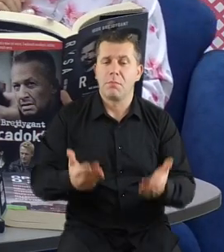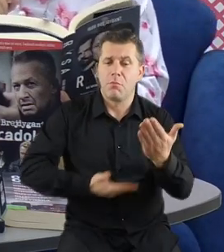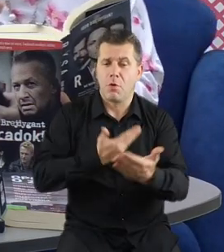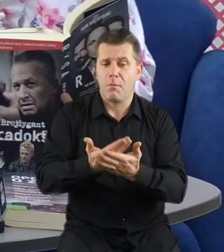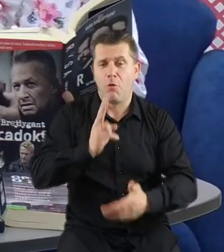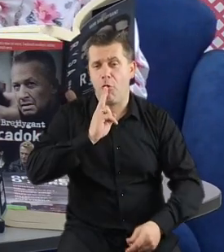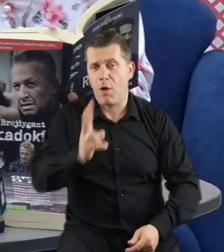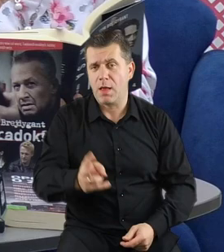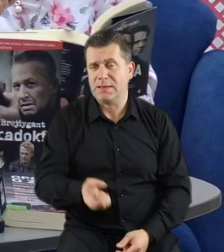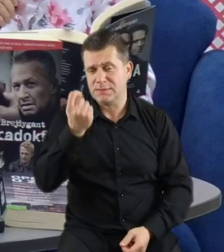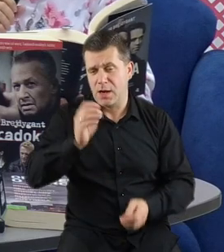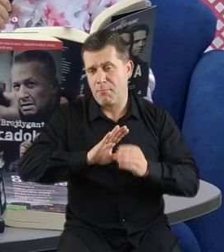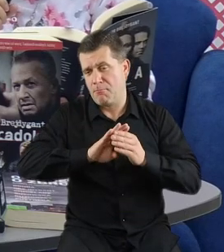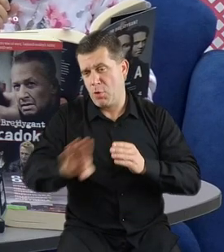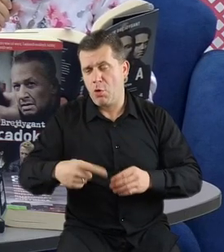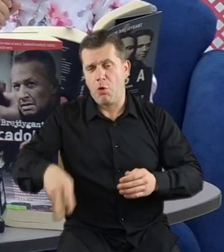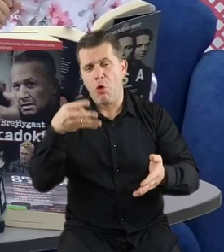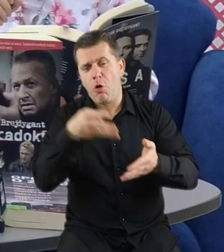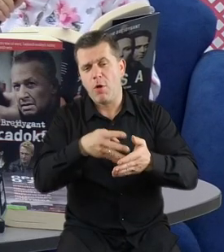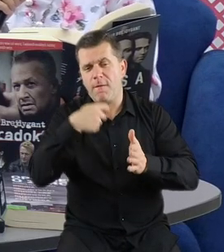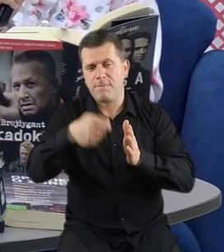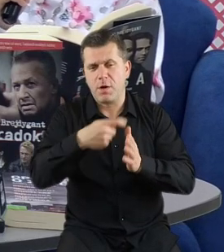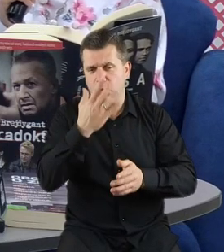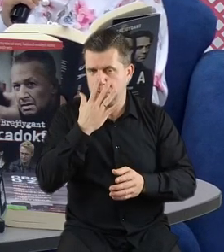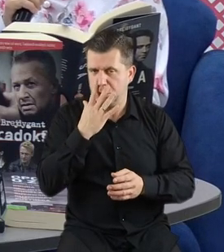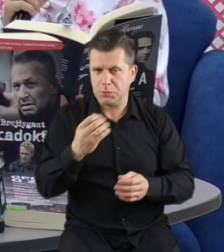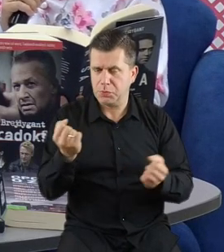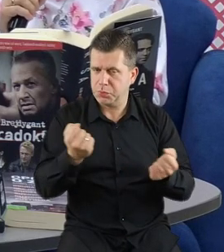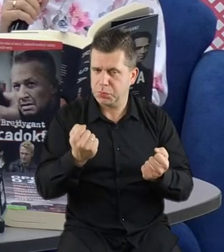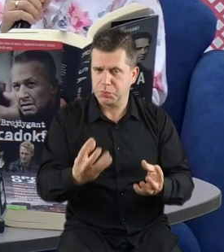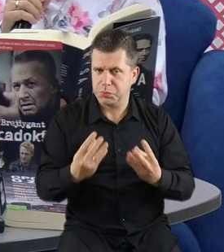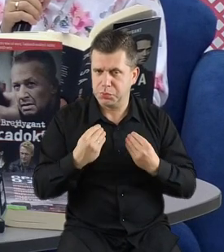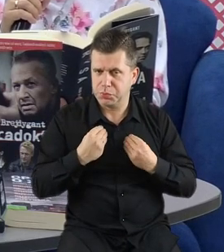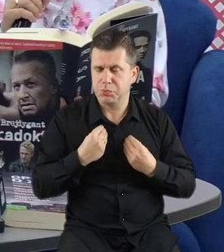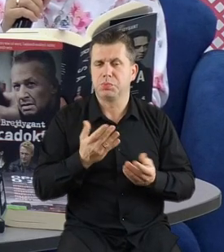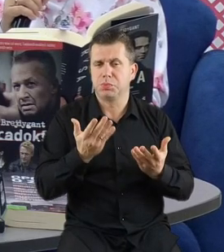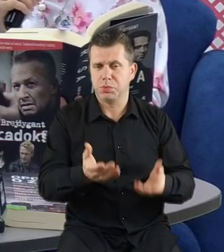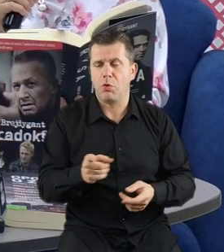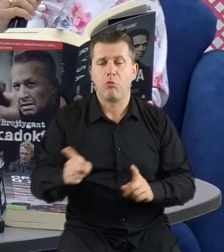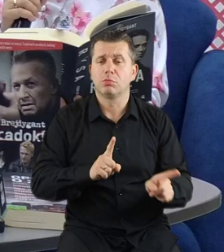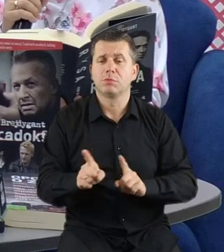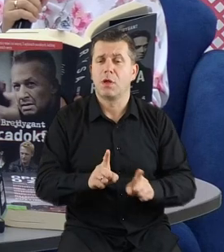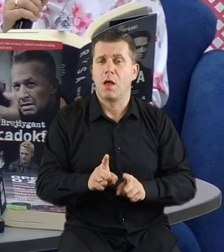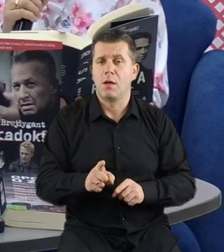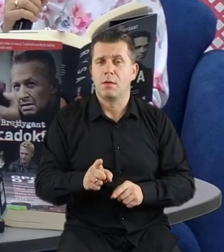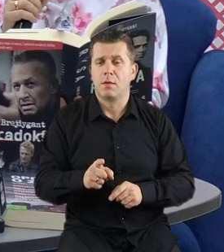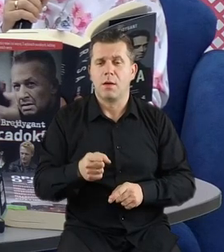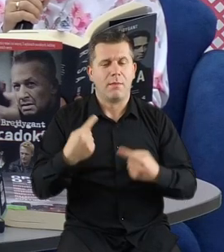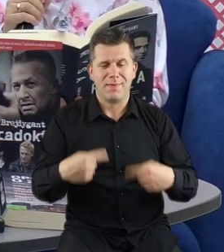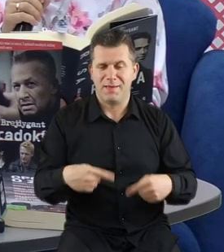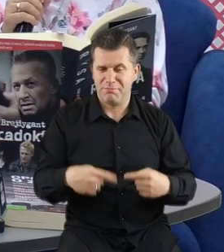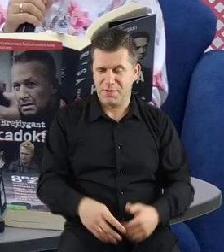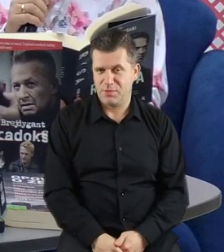Zaproponował kolację. Zaraz po tym, jak ocenił film jako niezwykle poruszający, co ponad wszelką wątpliwość świadczyło o tym, że poruszający nie